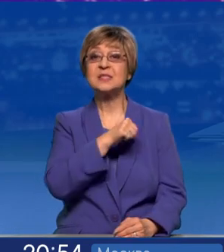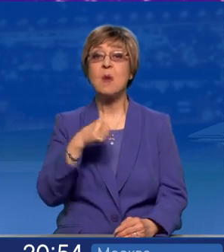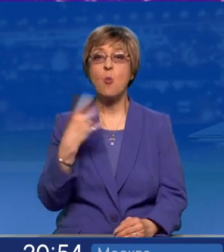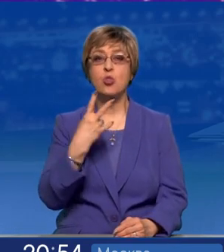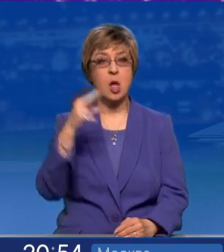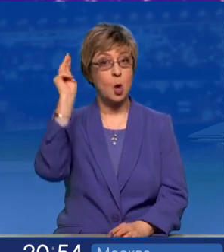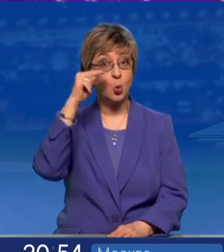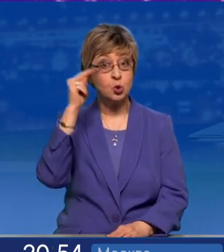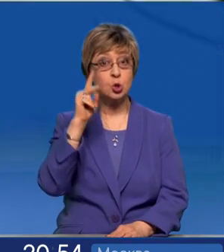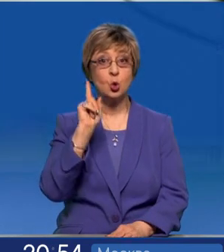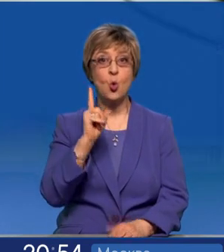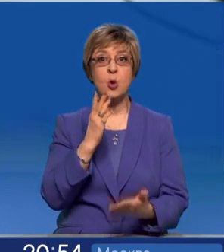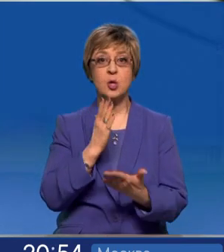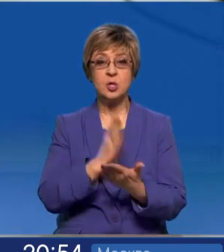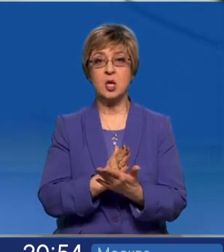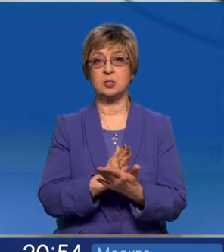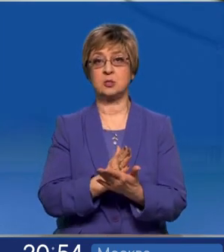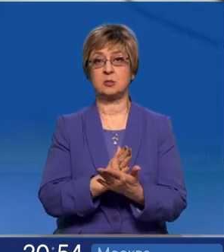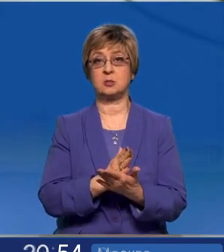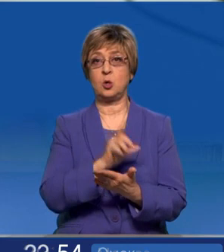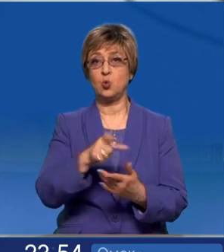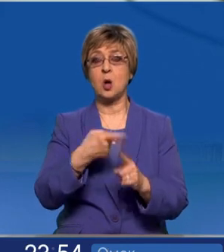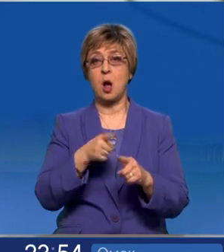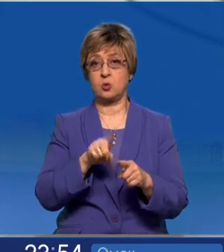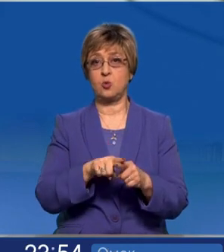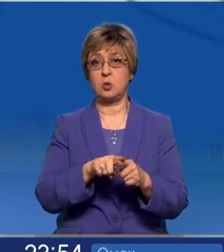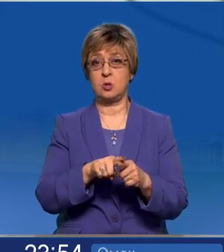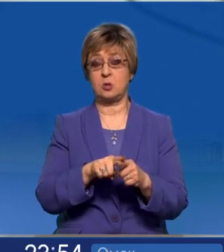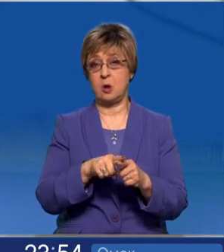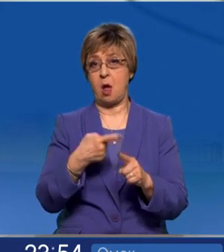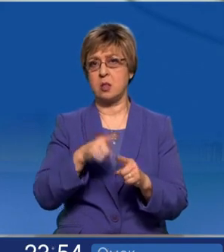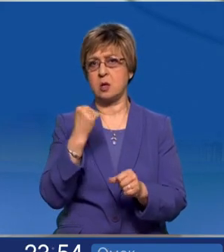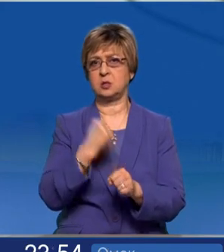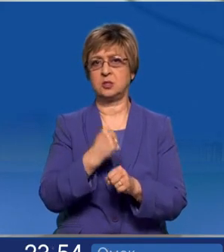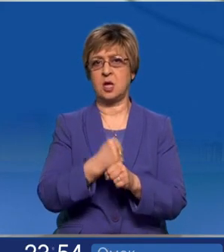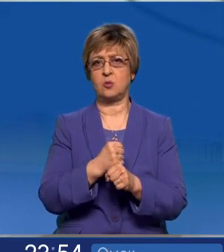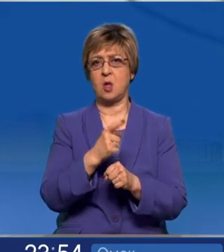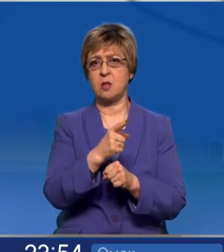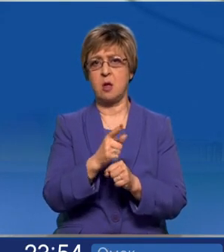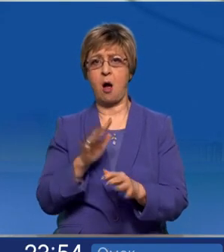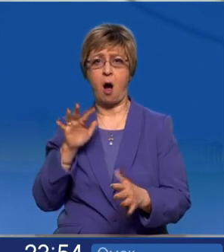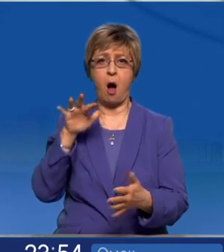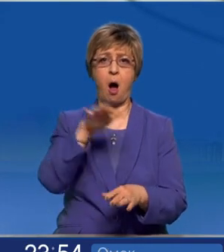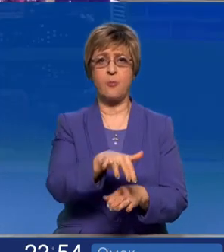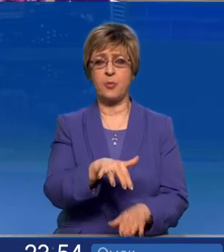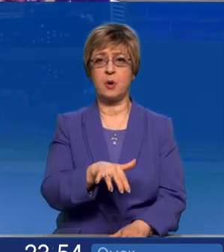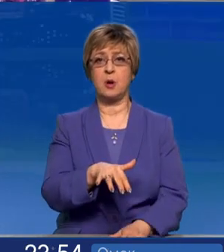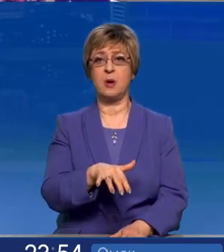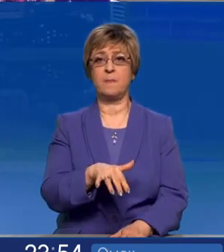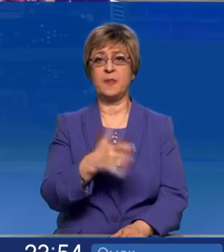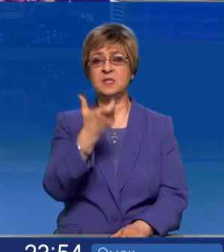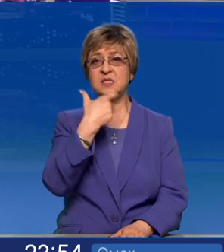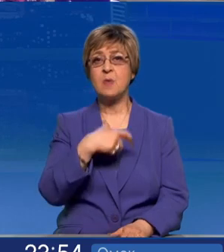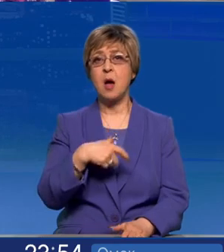но есть те, которые, видите, вот они это берут и делают. Понимаете? Вот здесь, получается, нахрапом они это себе, так сказать, приобретают,